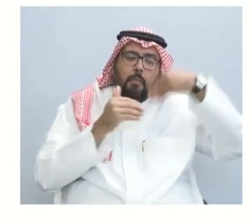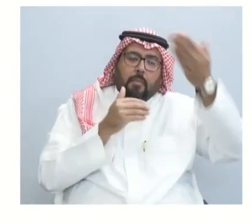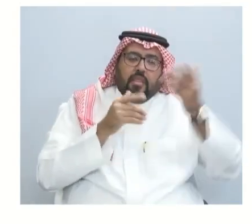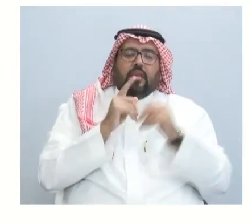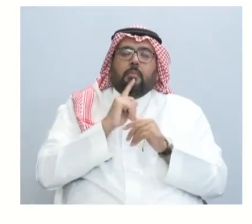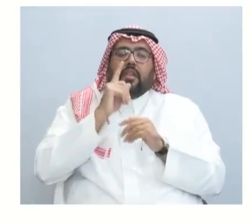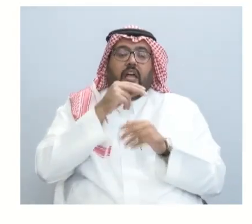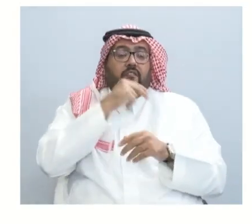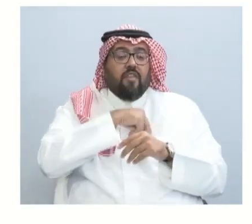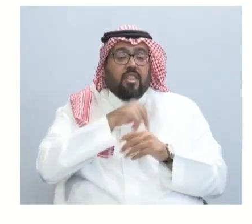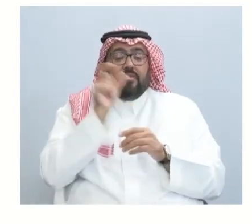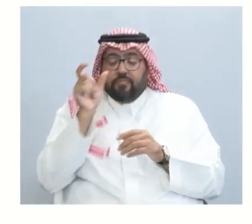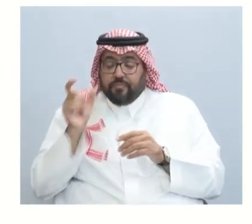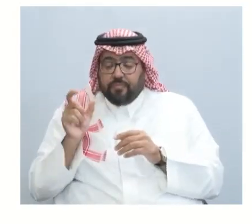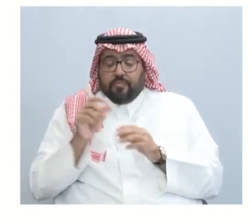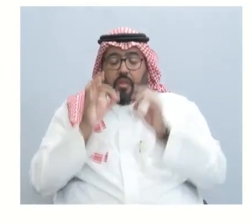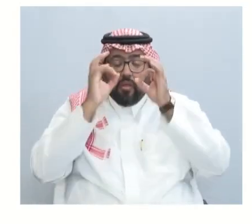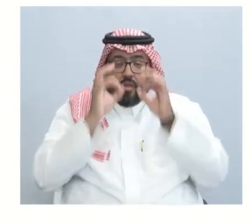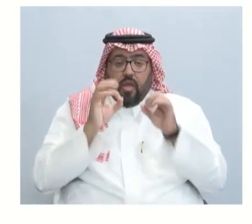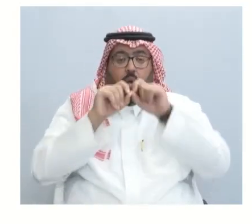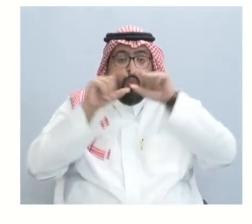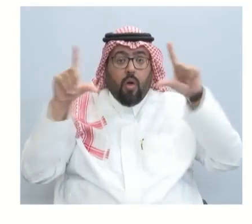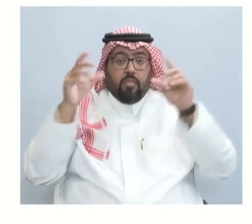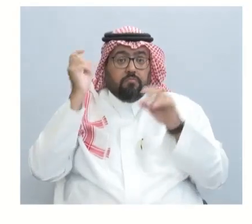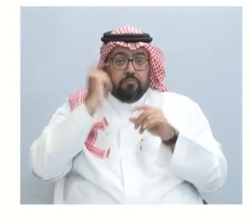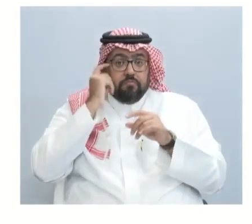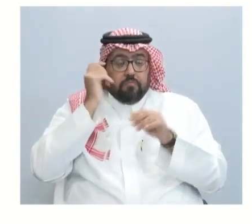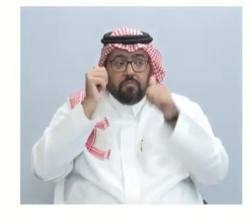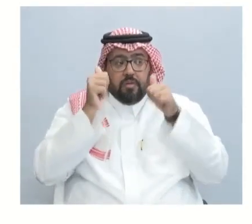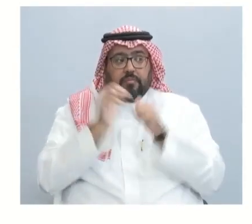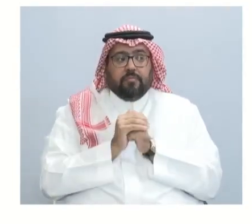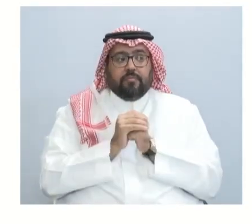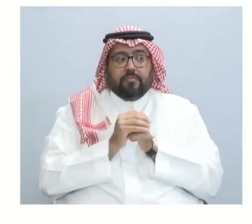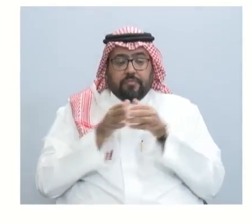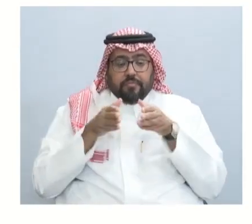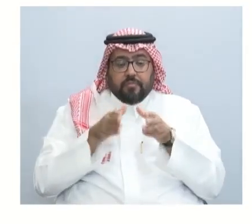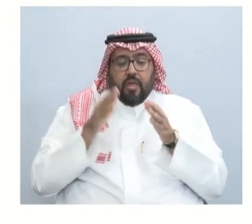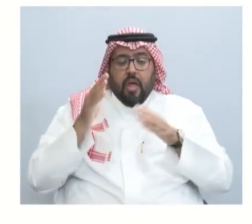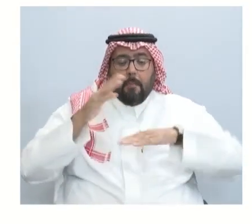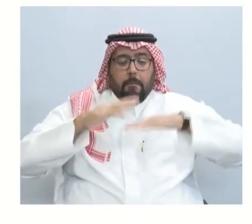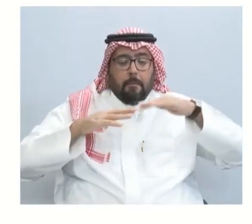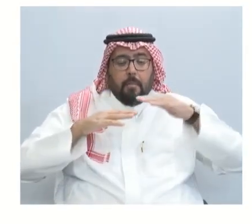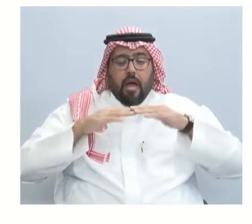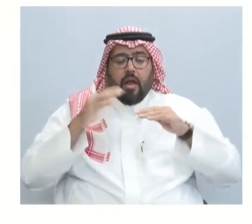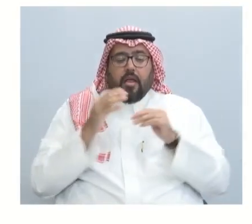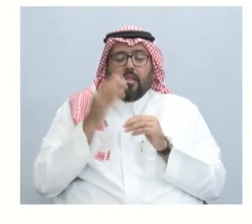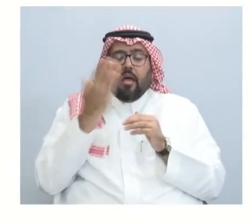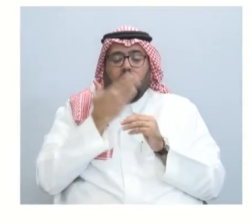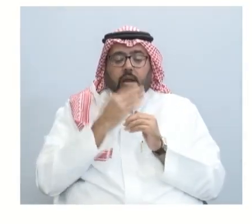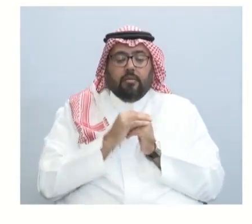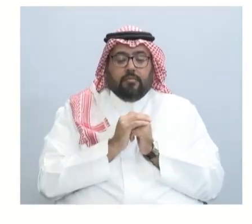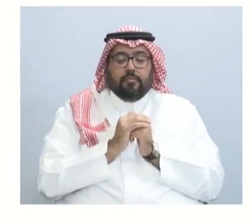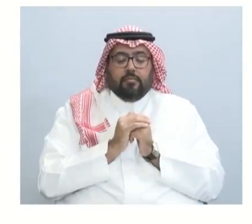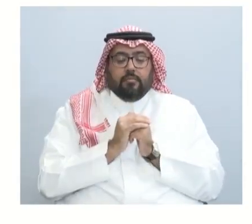يستفيدوا من هذه المفردات بشكل اكبر لدينا عبر مهاره القراءه عزيزي الطالب وعزيزه